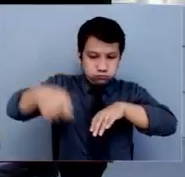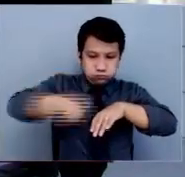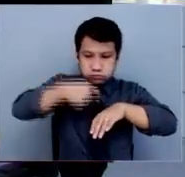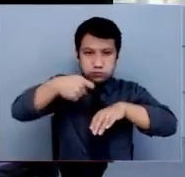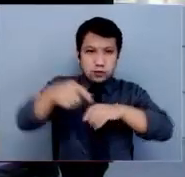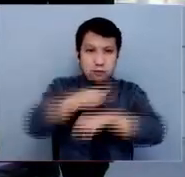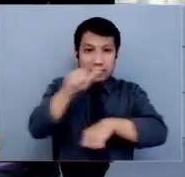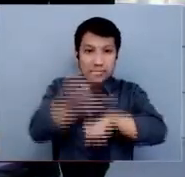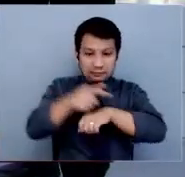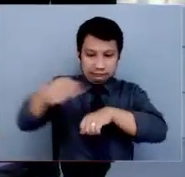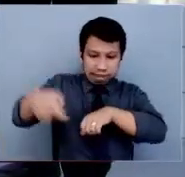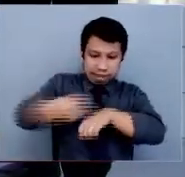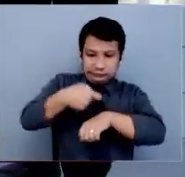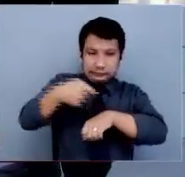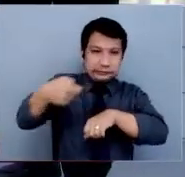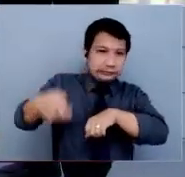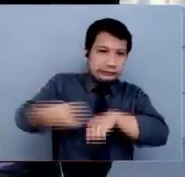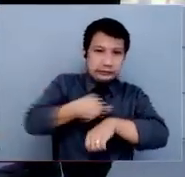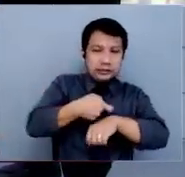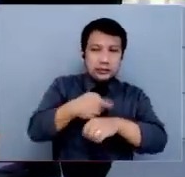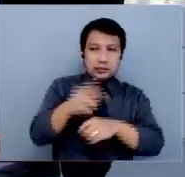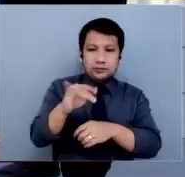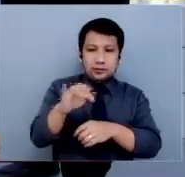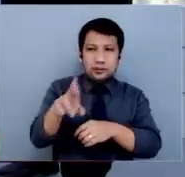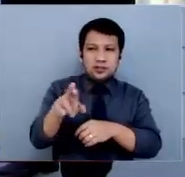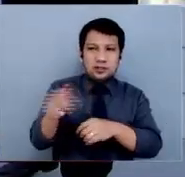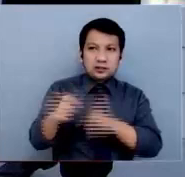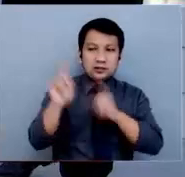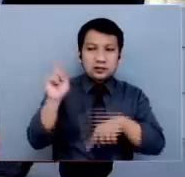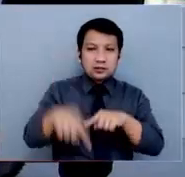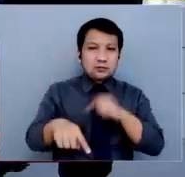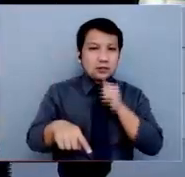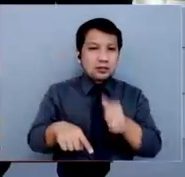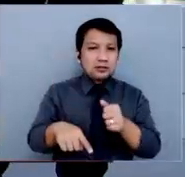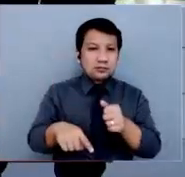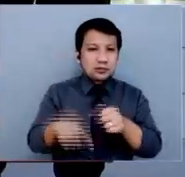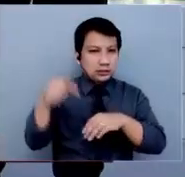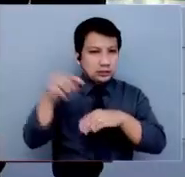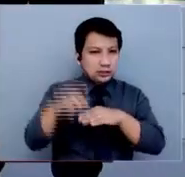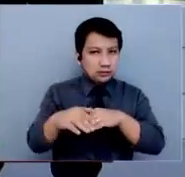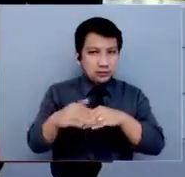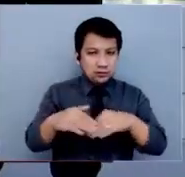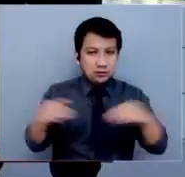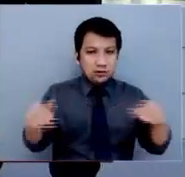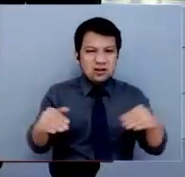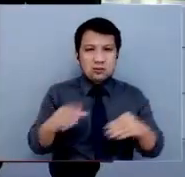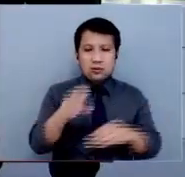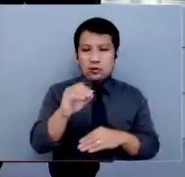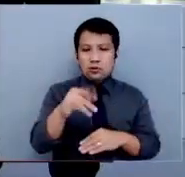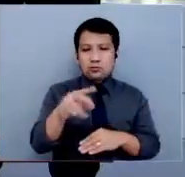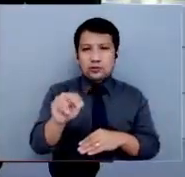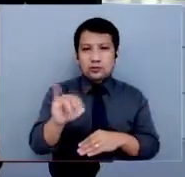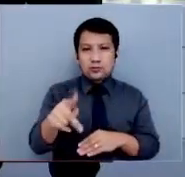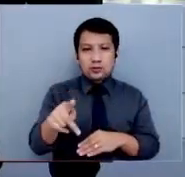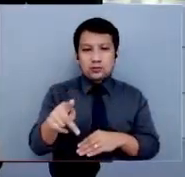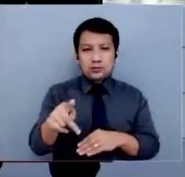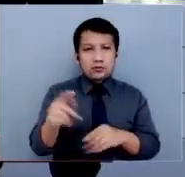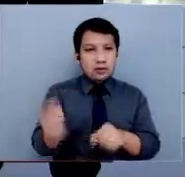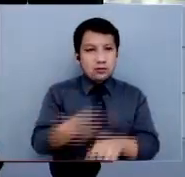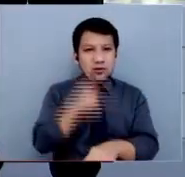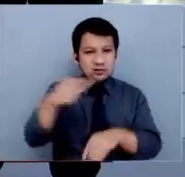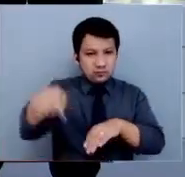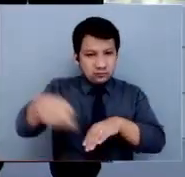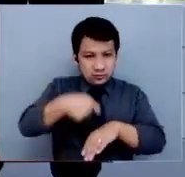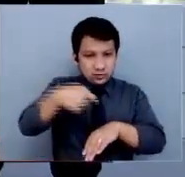para kunin yung mga mineral deposits na hindi gaanong kalalim. Tinatawag po itong open pit dahil habang tumatagal ang operasyon,